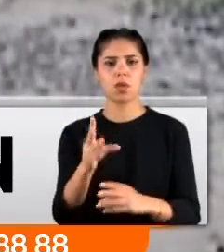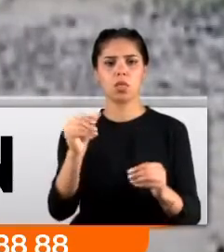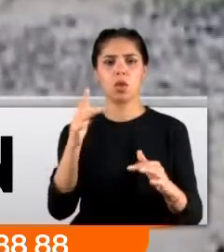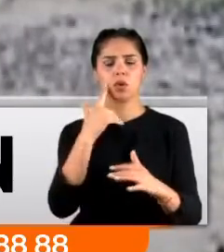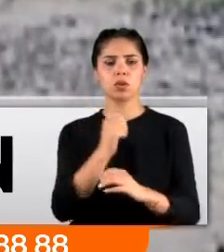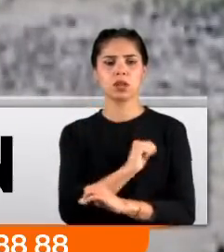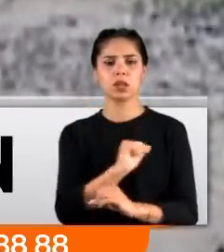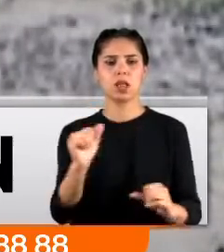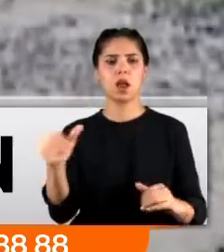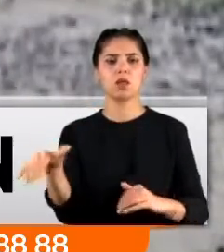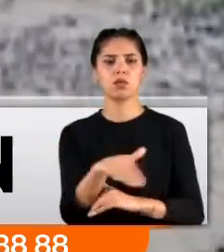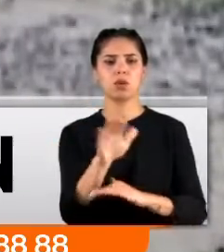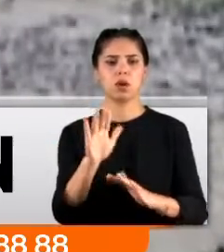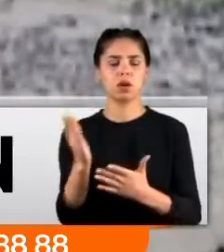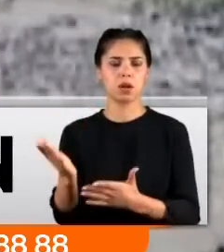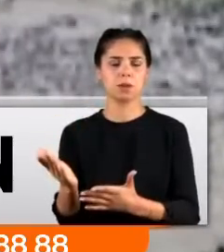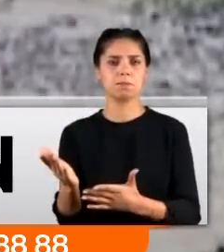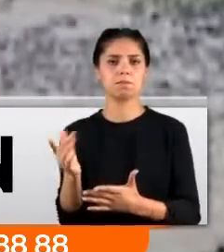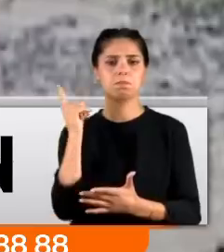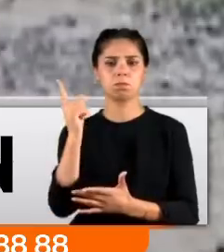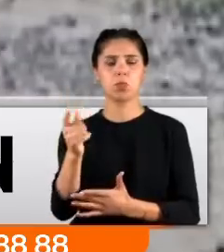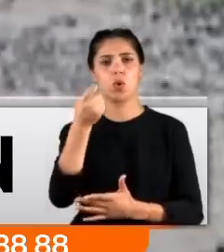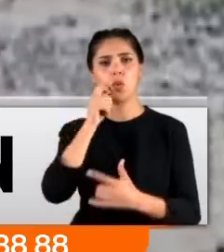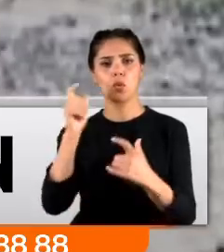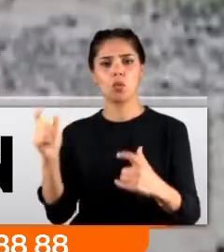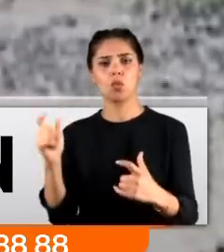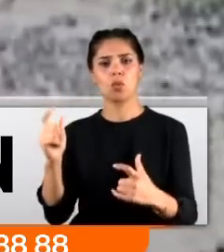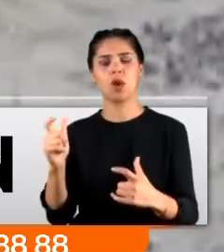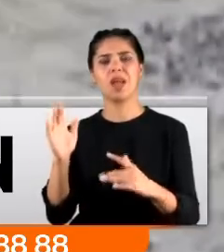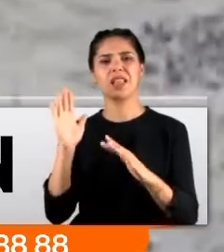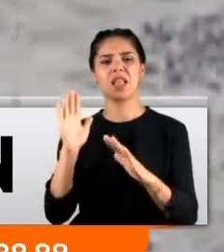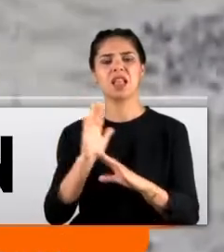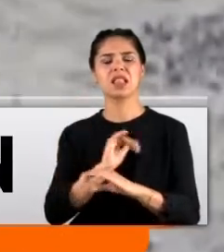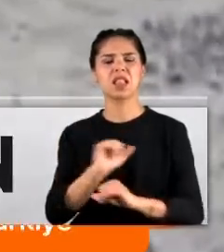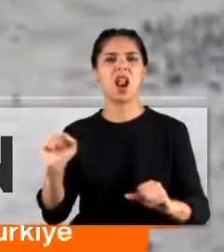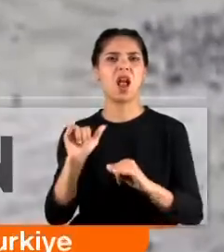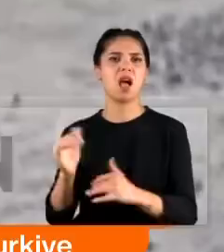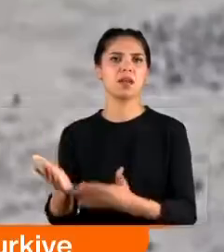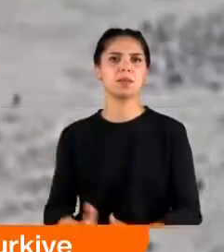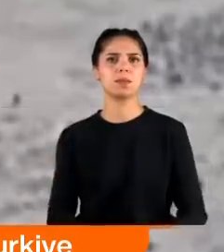duman olmuş bir ara sokak kaldı. Tıpkı Ukrayna'nın kalanı gibi.